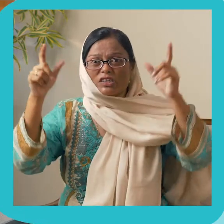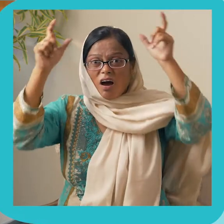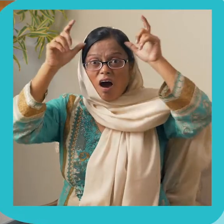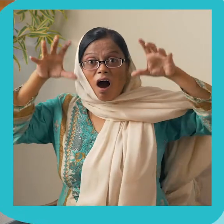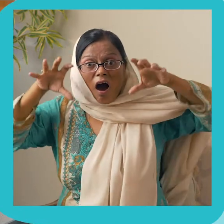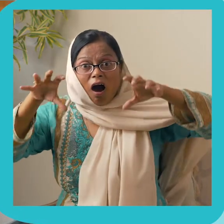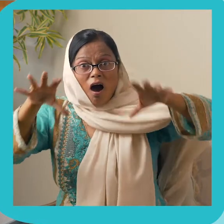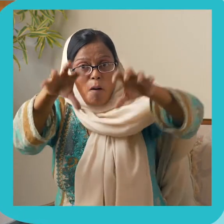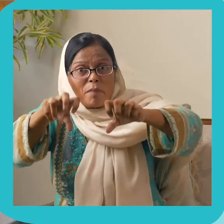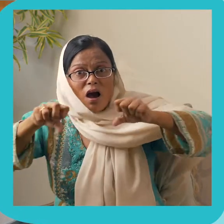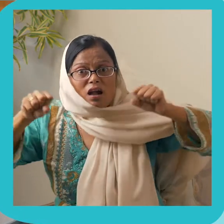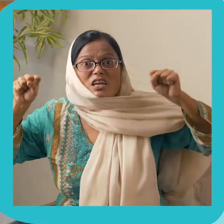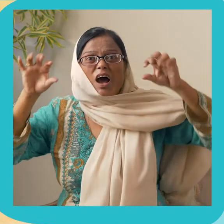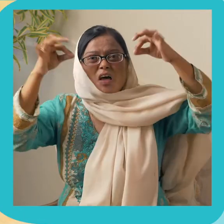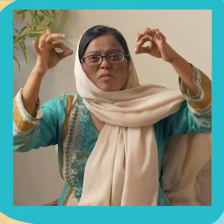प्लोगर्स ने उसे घेर लिया था।